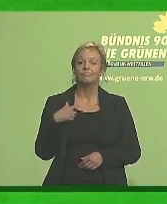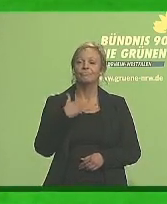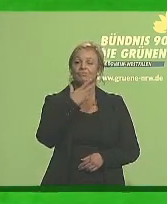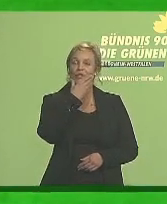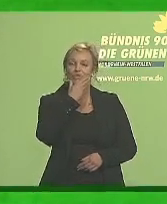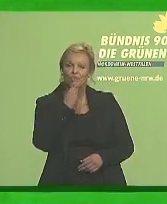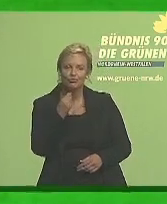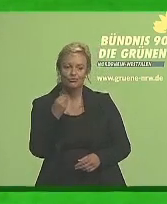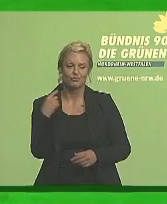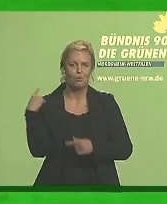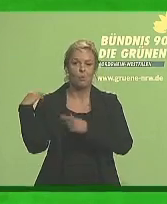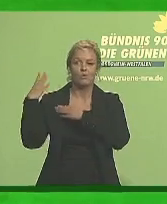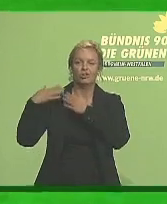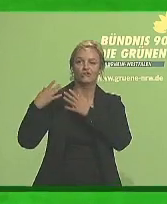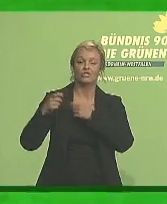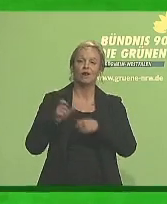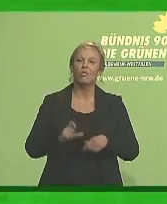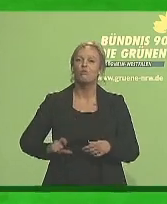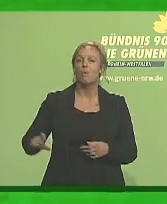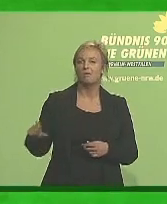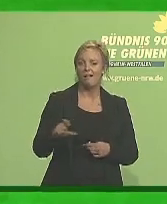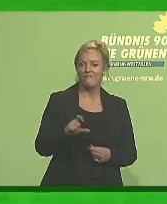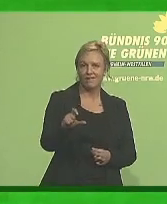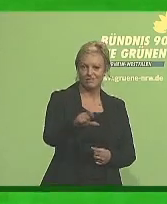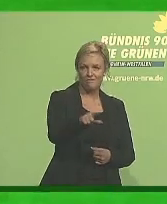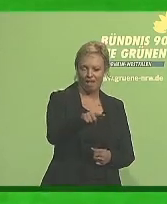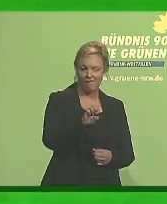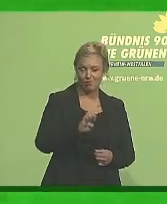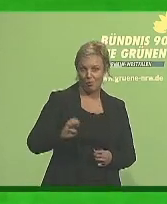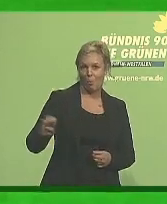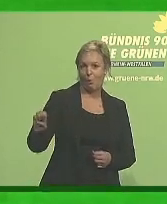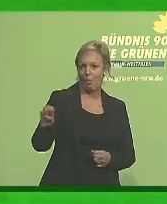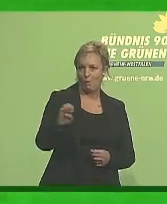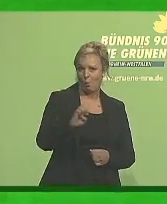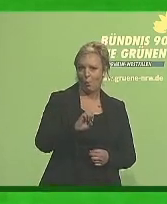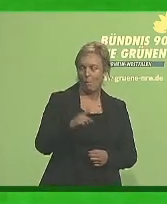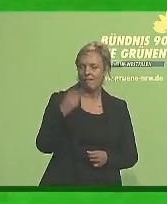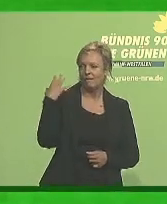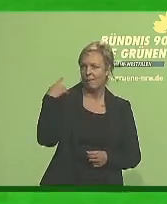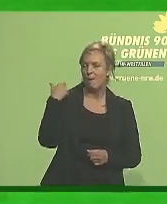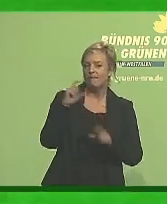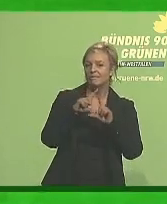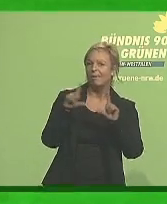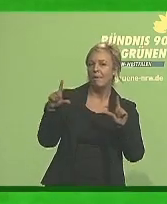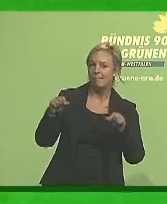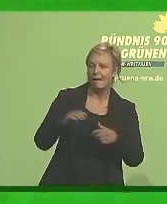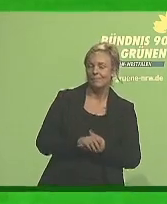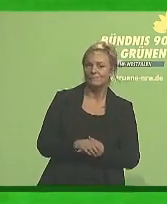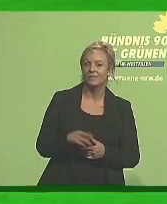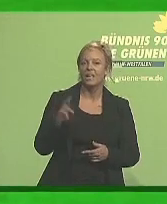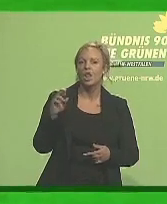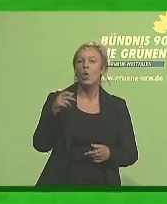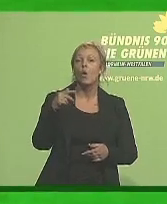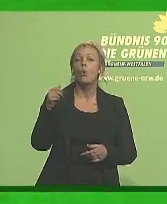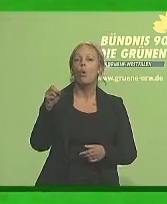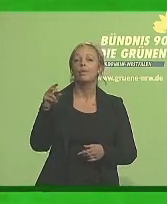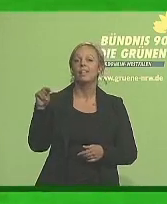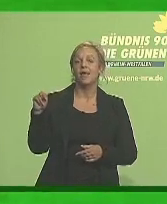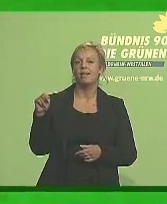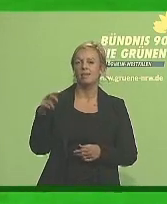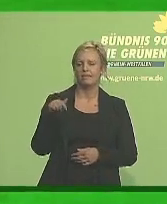zu zeigen, wie Nordrhein-Westfalen in Europa mal Thema war. Röttgen hat ja wahnsinnig